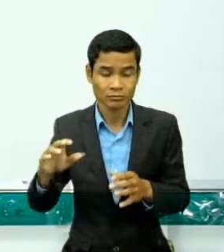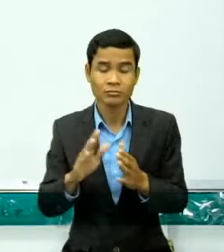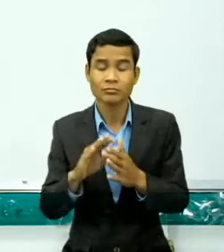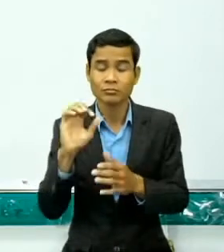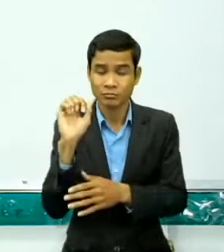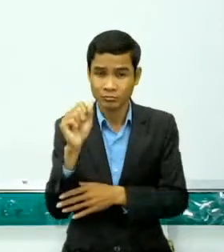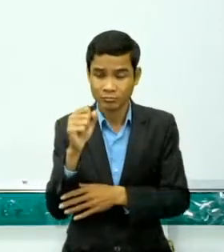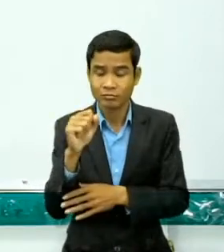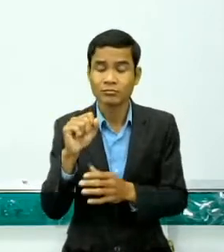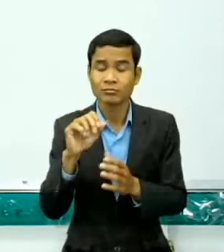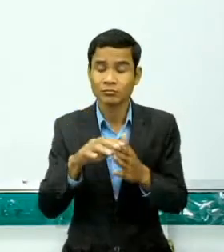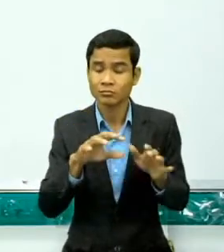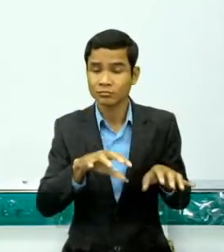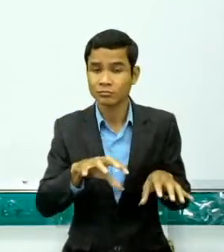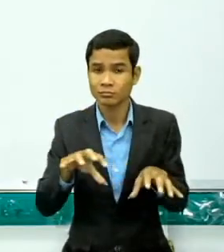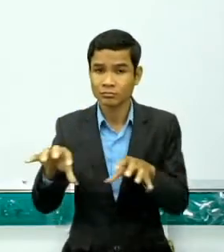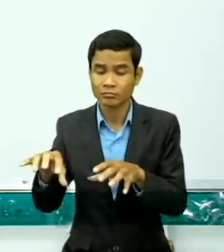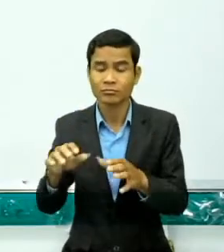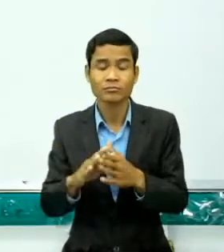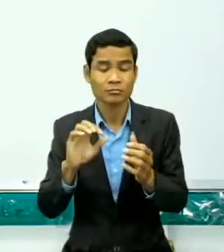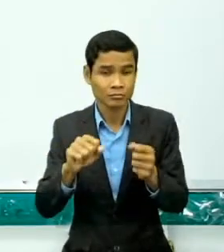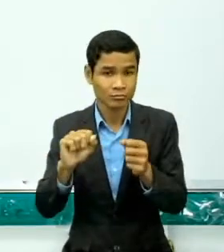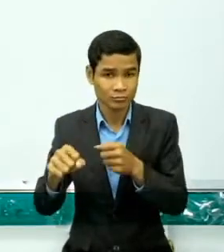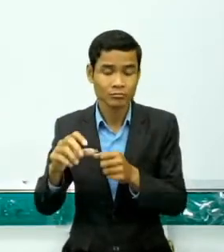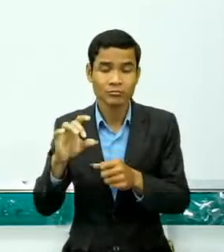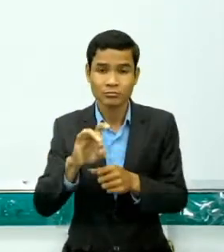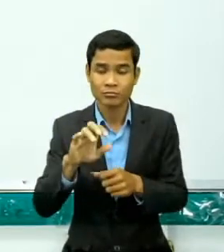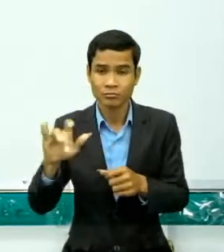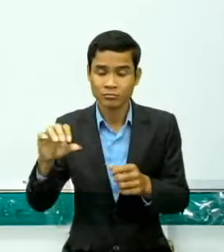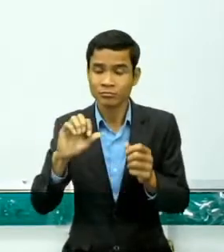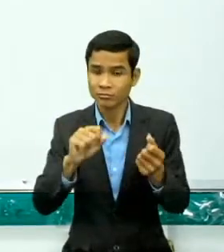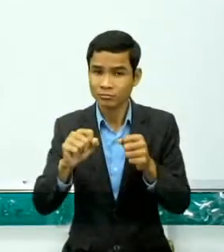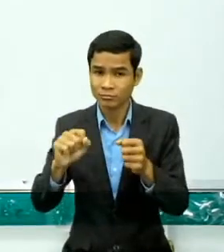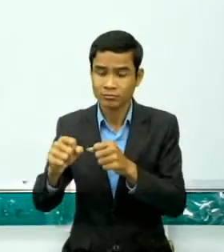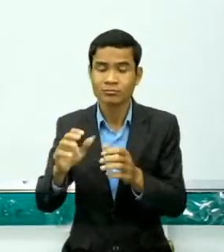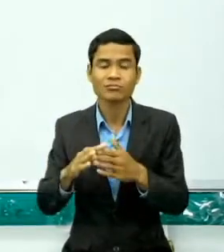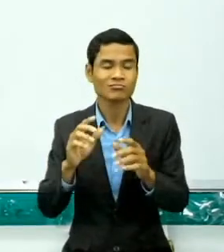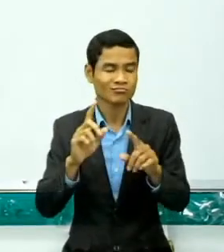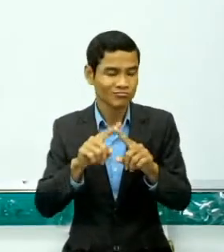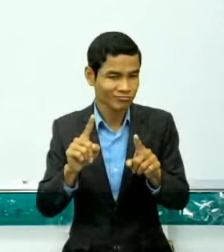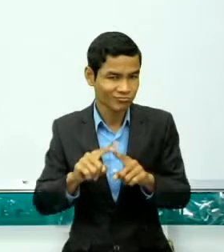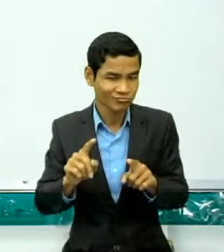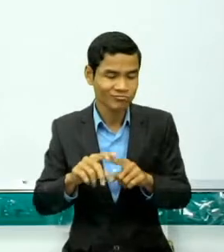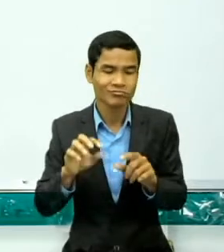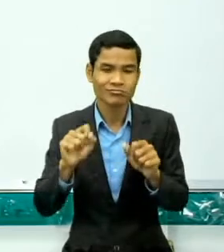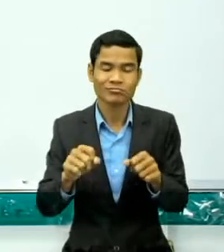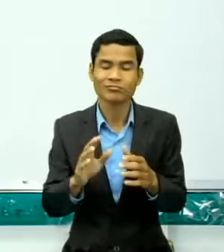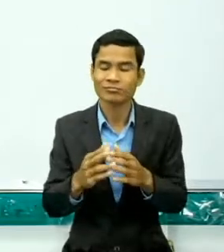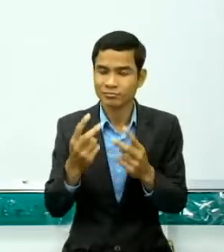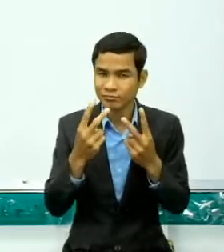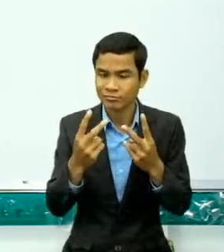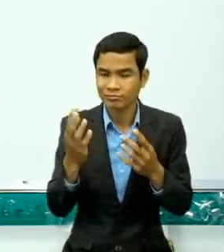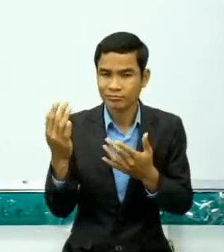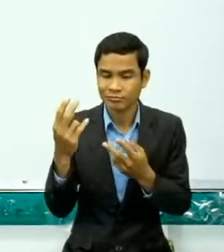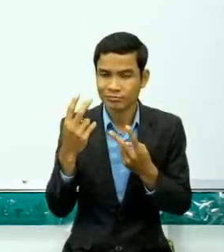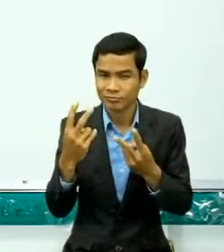ចល័តជាមួយអ្នកគ្រូឥឡូវអ្នកគ្រូនឹងដូរតួអក្សរកតើអ្នកគ្រូនឹងមានតួអក្សរអ្វីបន្តទៀតចា